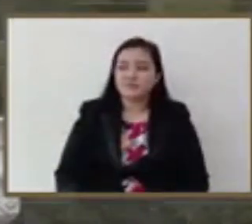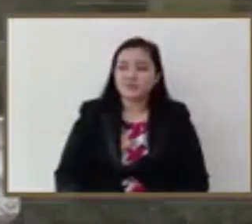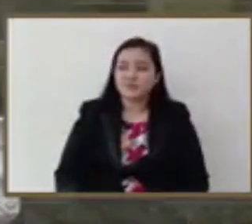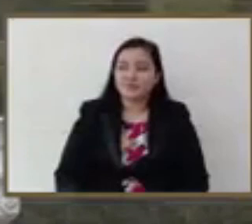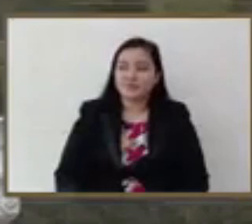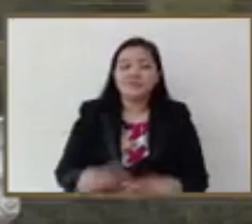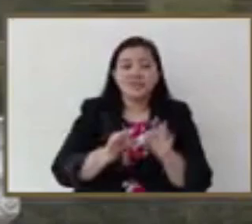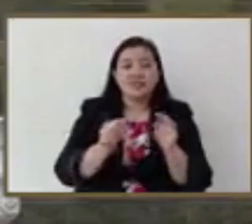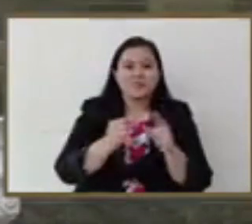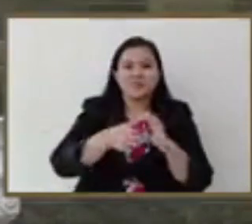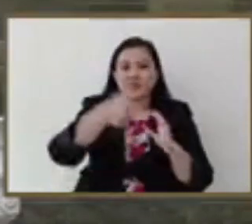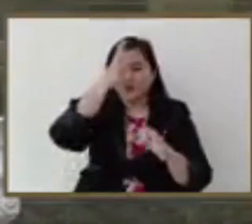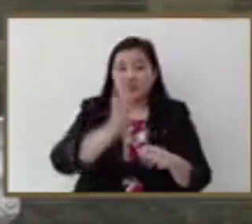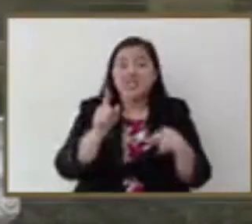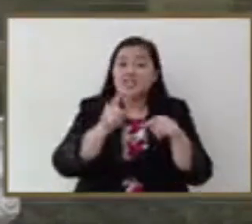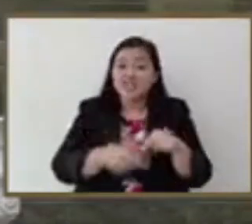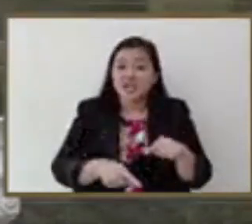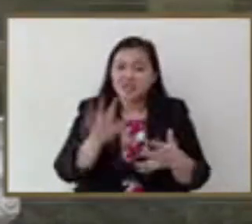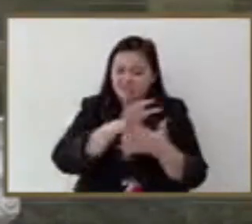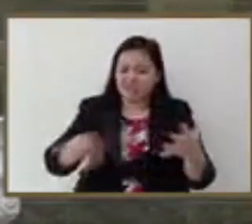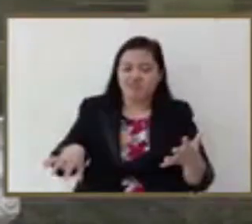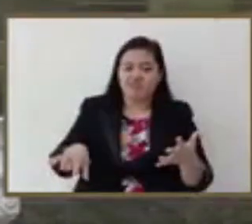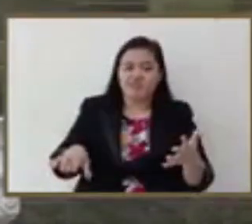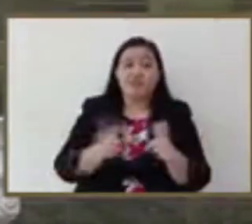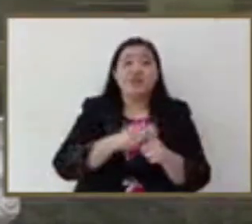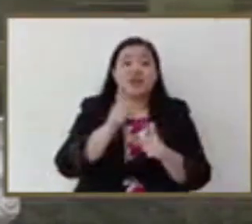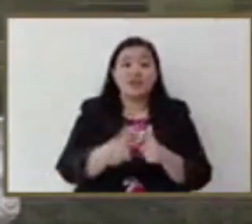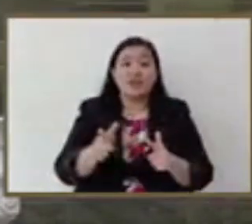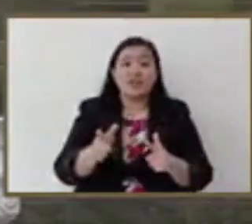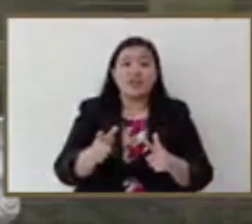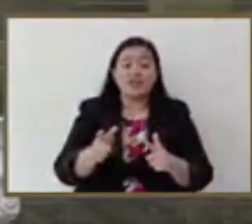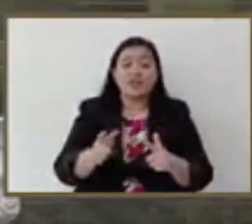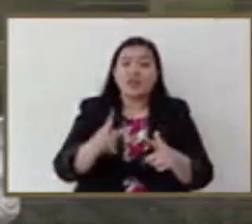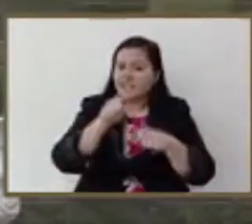two-edged sword, ha, walang matatapos. Wala. Hindi kayang tabasin ang buhay ni Noel.